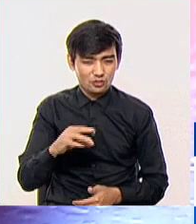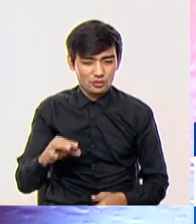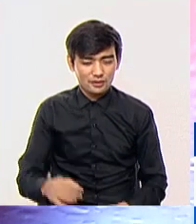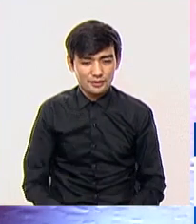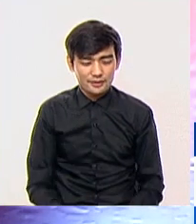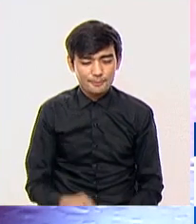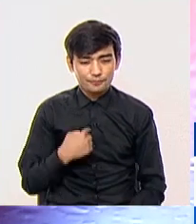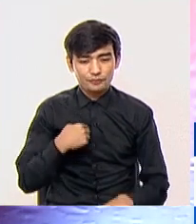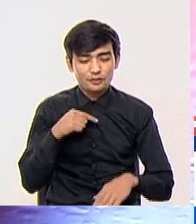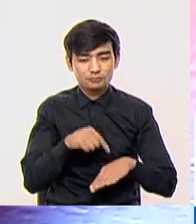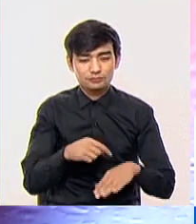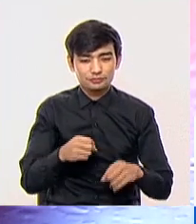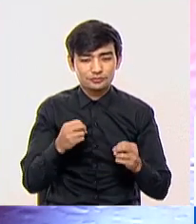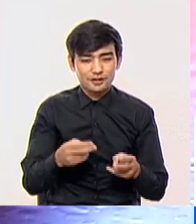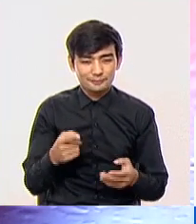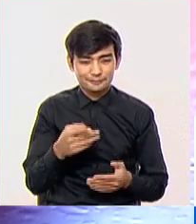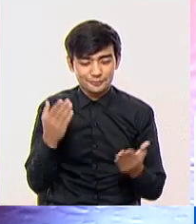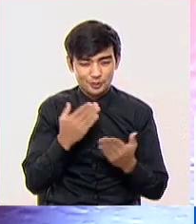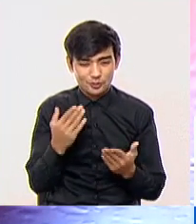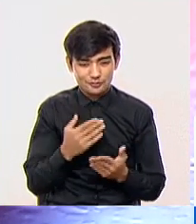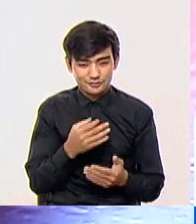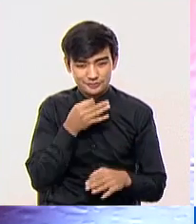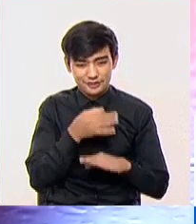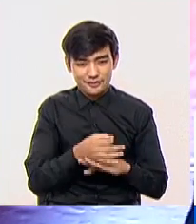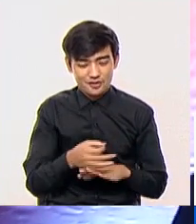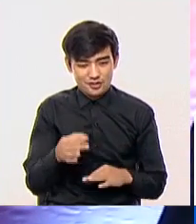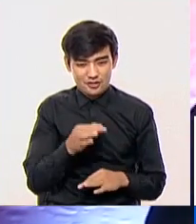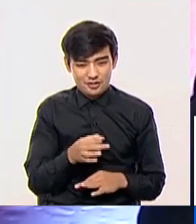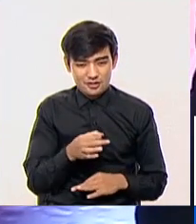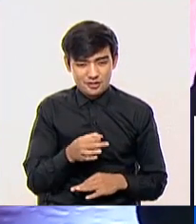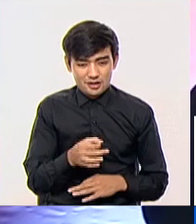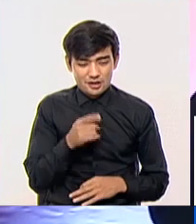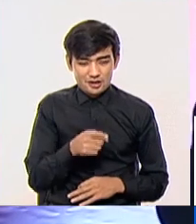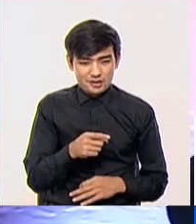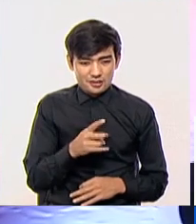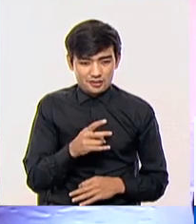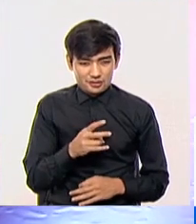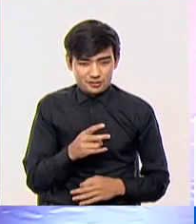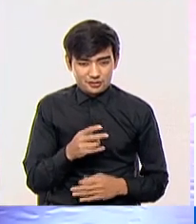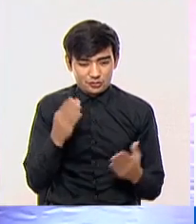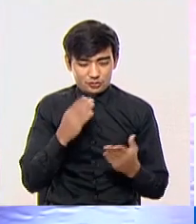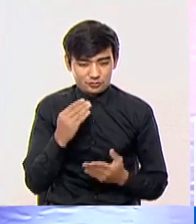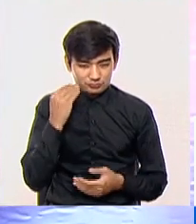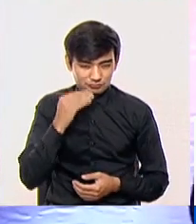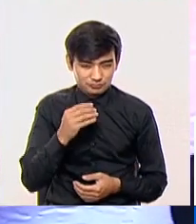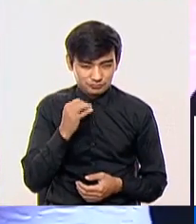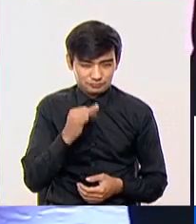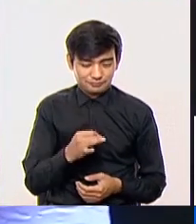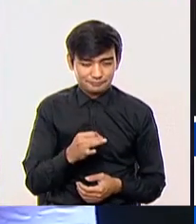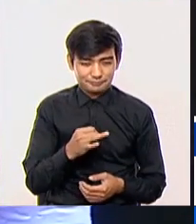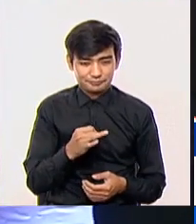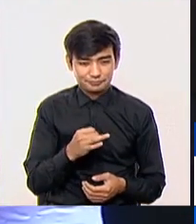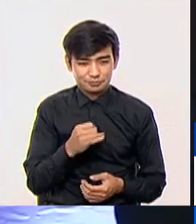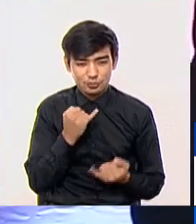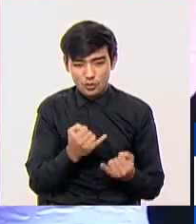тем, что здесь совершенно роль, скажем так, она неоднозначная. Она не отрицательная, она не положительная. Это человек,